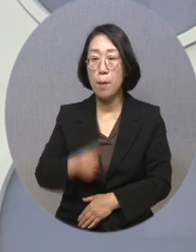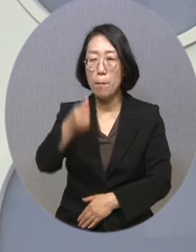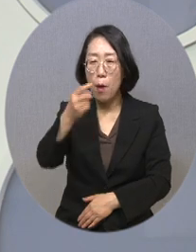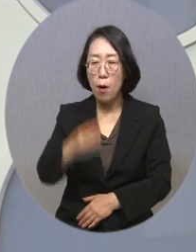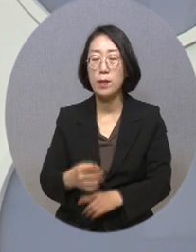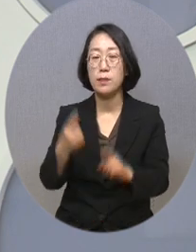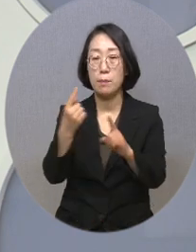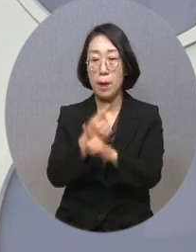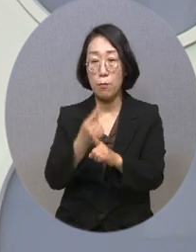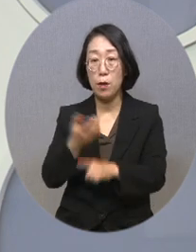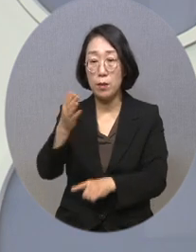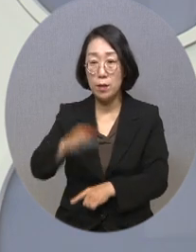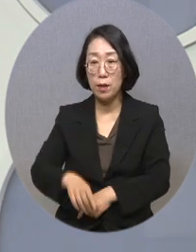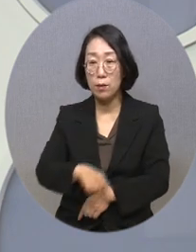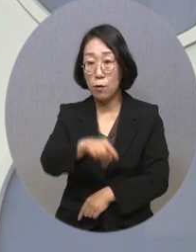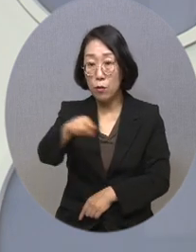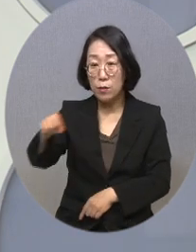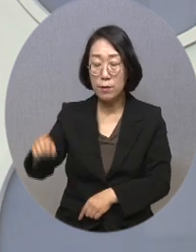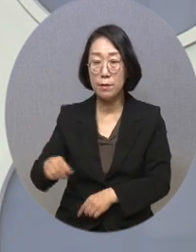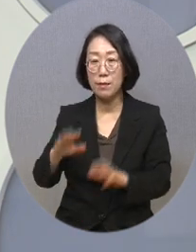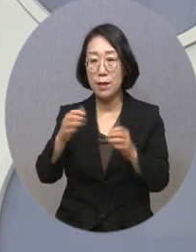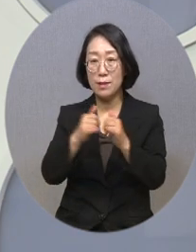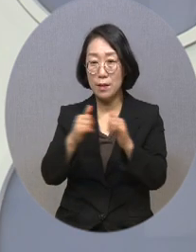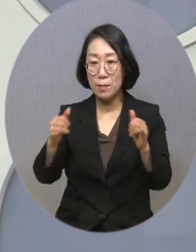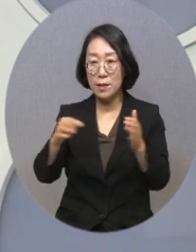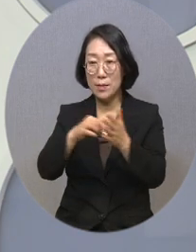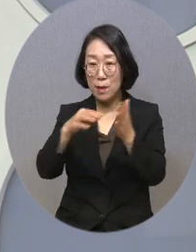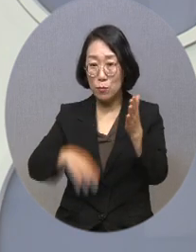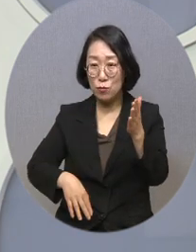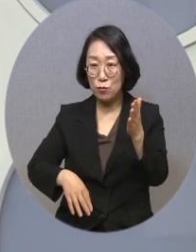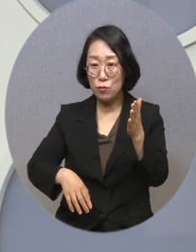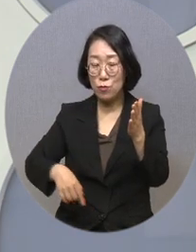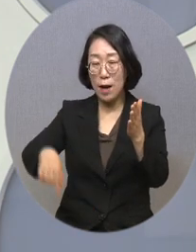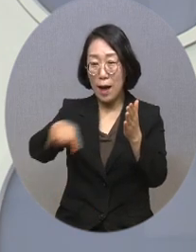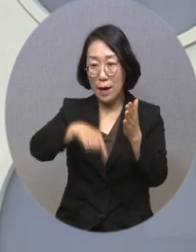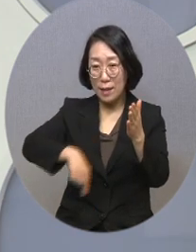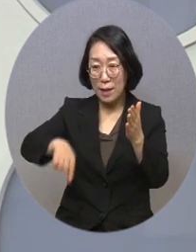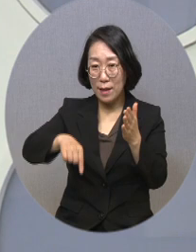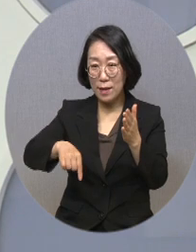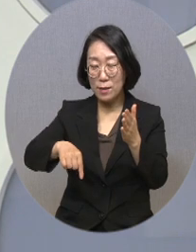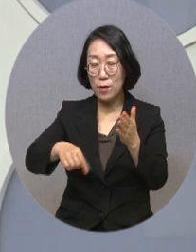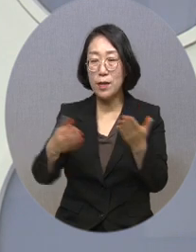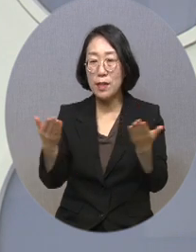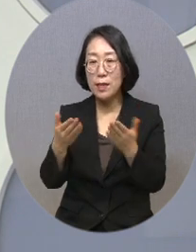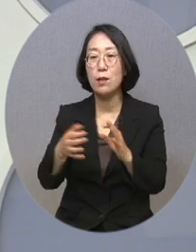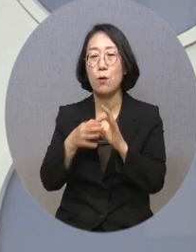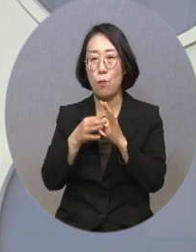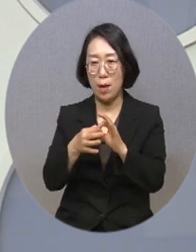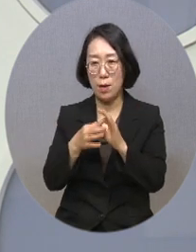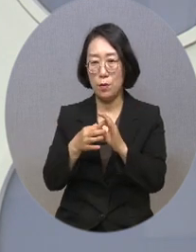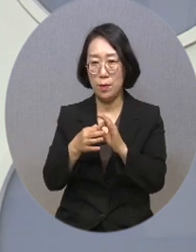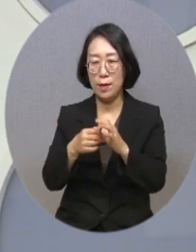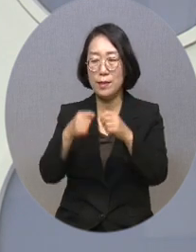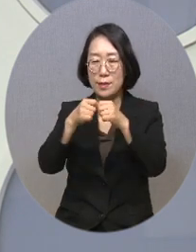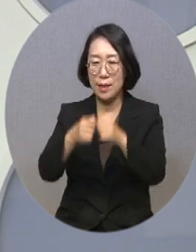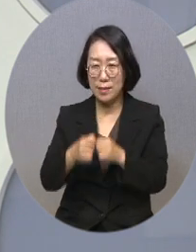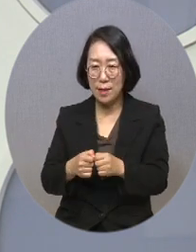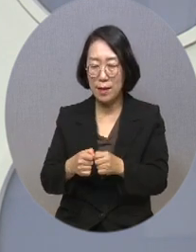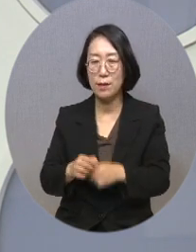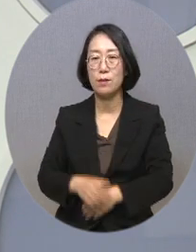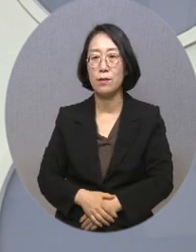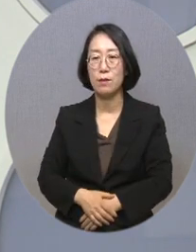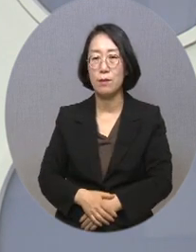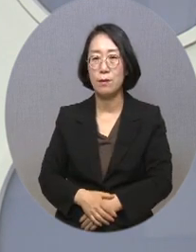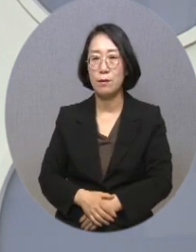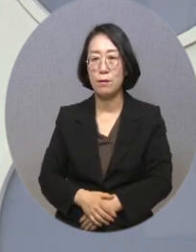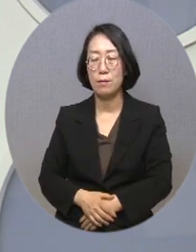했는데 그거는 대국민적인 그런 부분들이 아니고 세무사들이 업무 개선을 위한 이런 것들도 있었기 때문에 많은